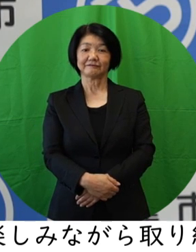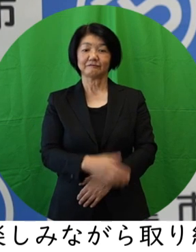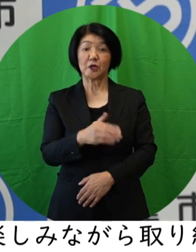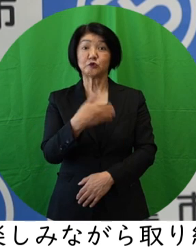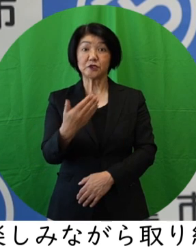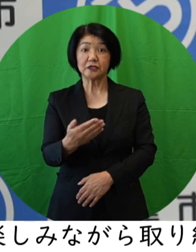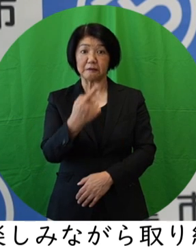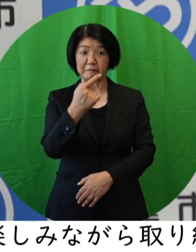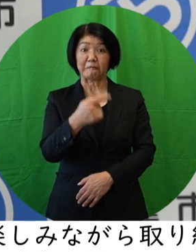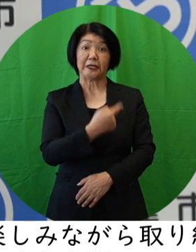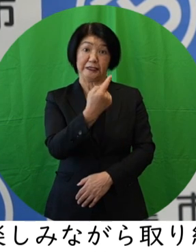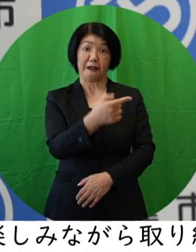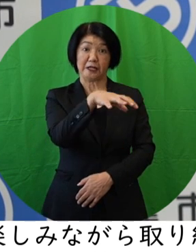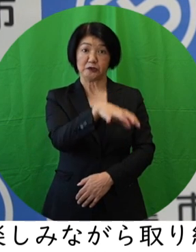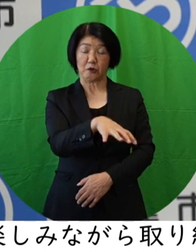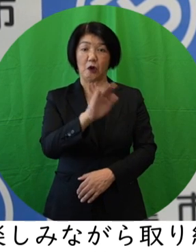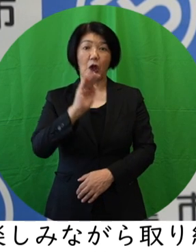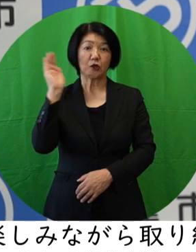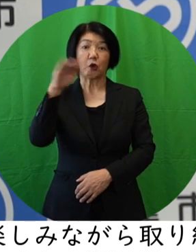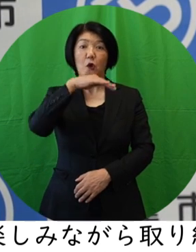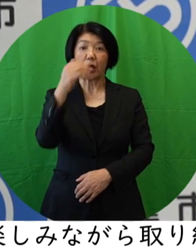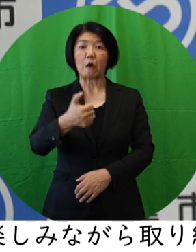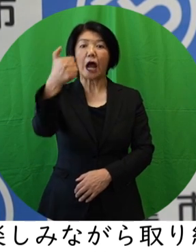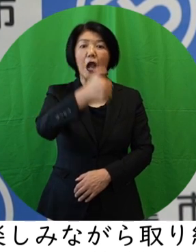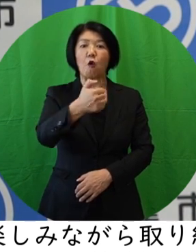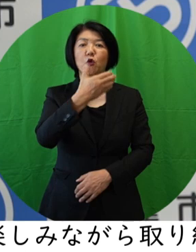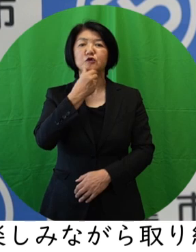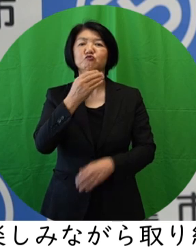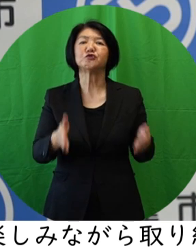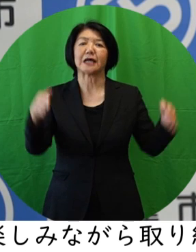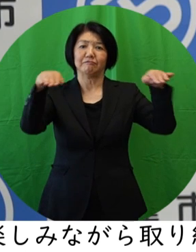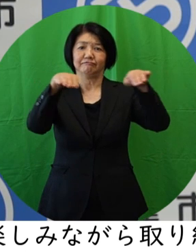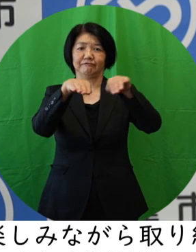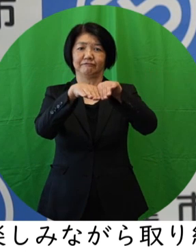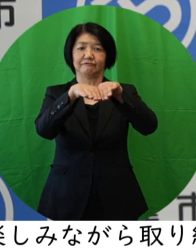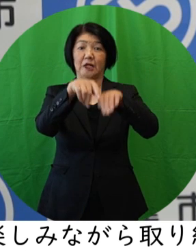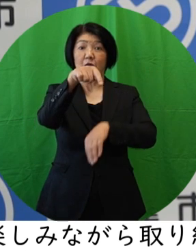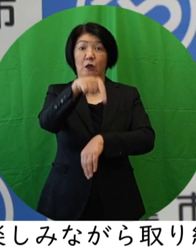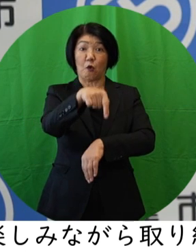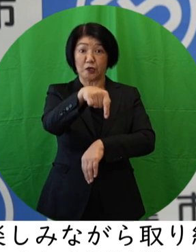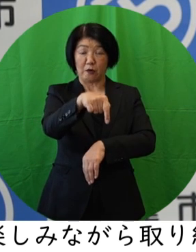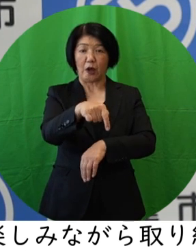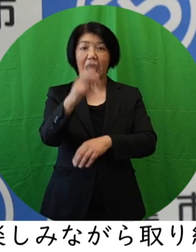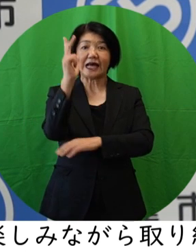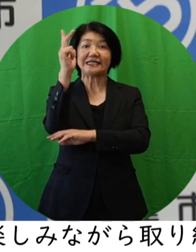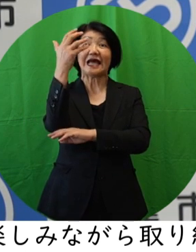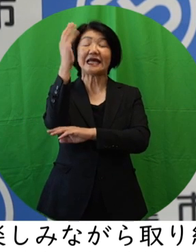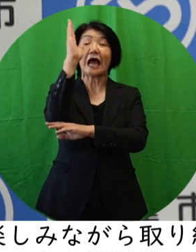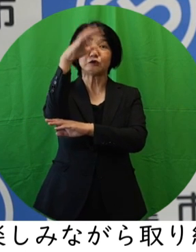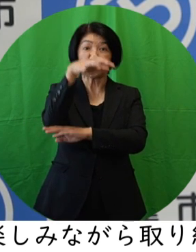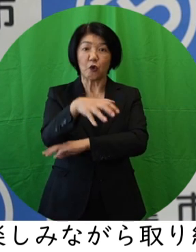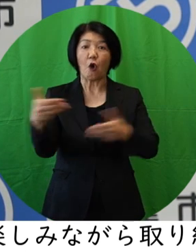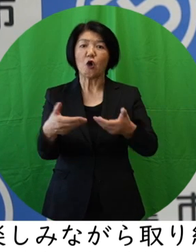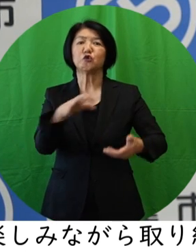に訪れたのは豊ヶ丘老人福祉官えここでは市役所の職員